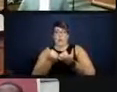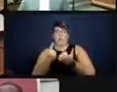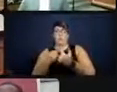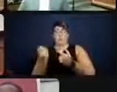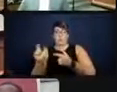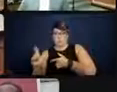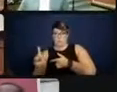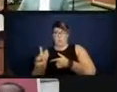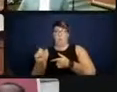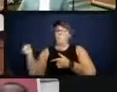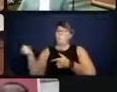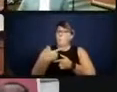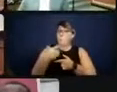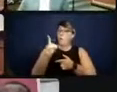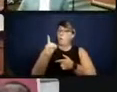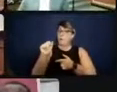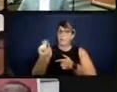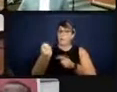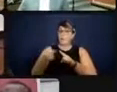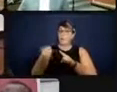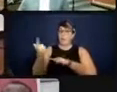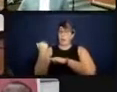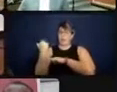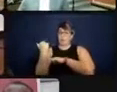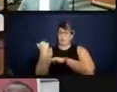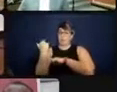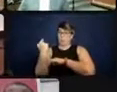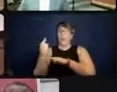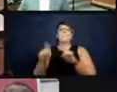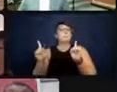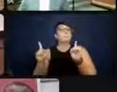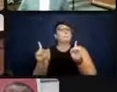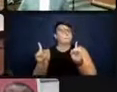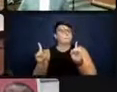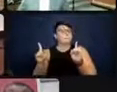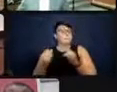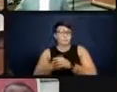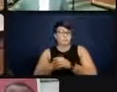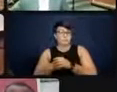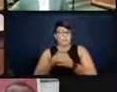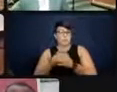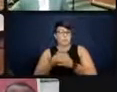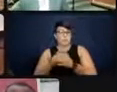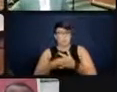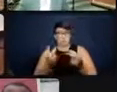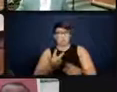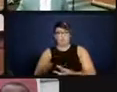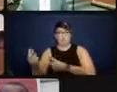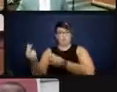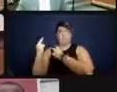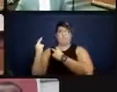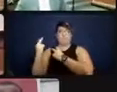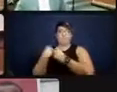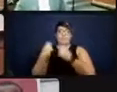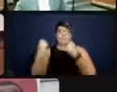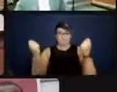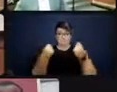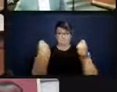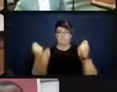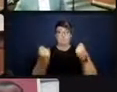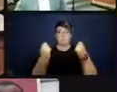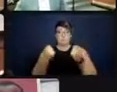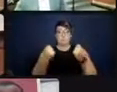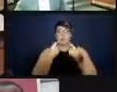kuwa bado tuna mahitaji na mambo ambayo yanahitaji kushughulikiwa. Na ni